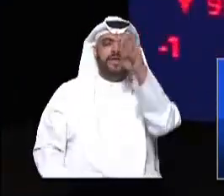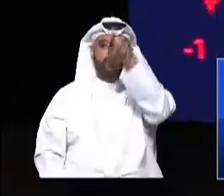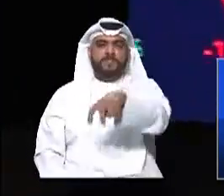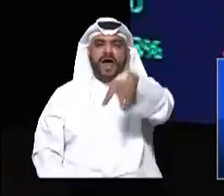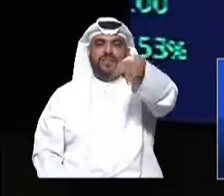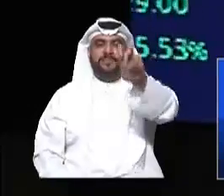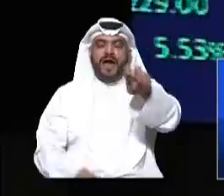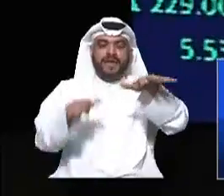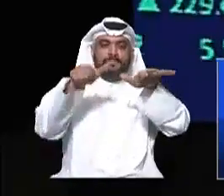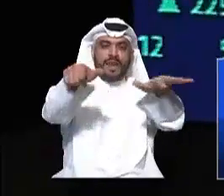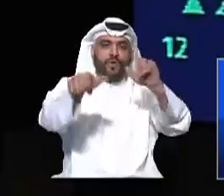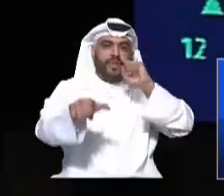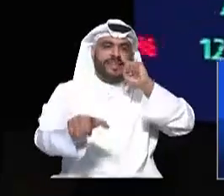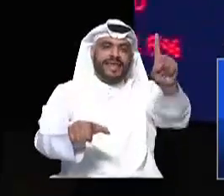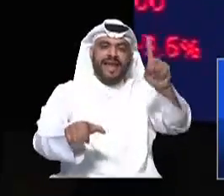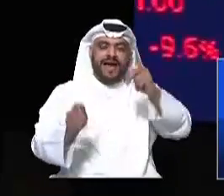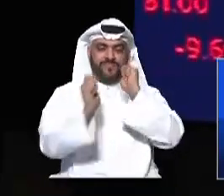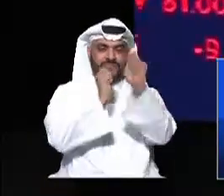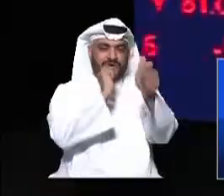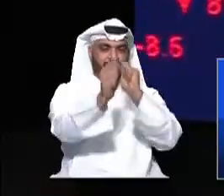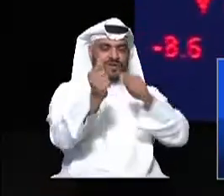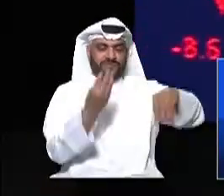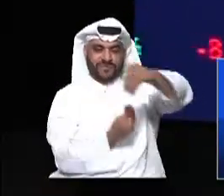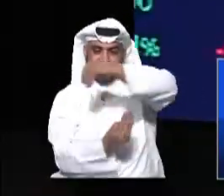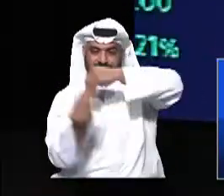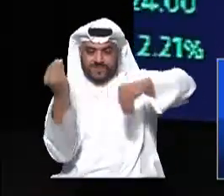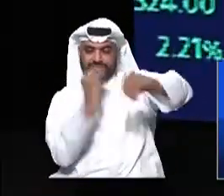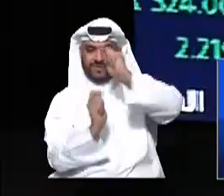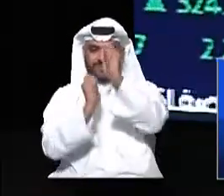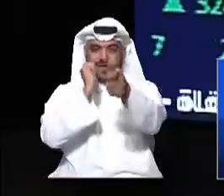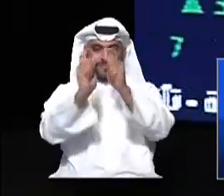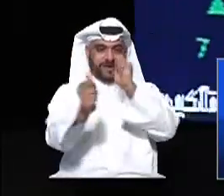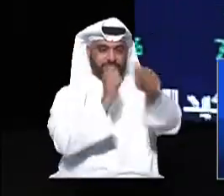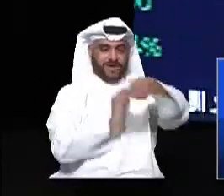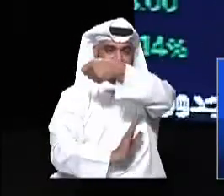188 مليون دينار بصفقات بلغت